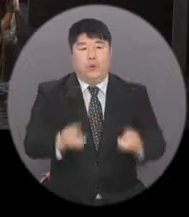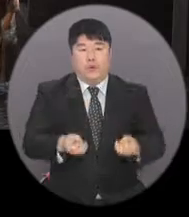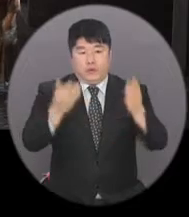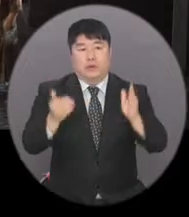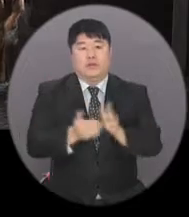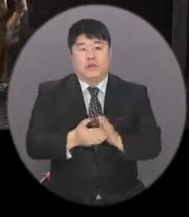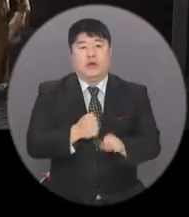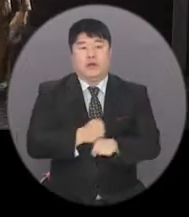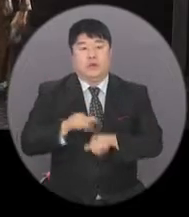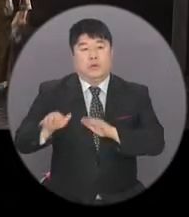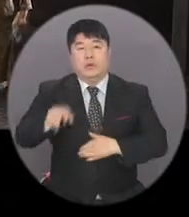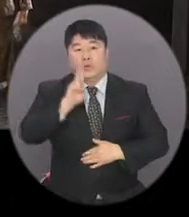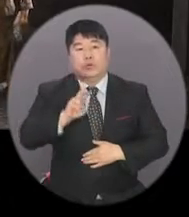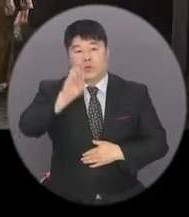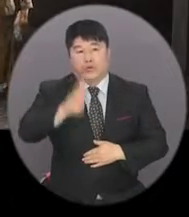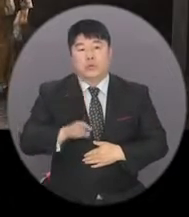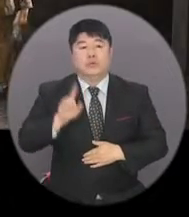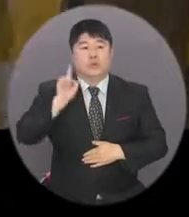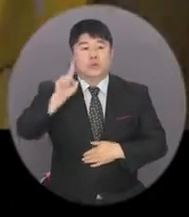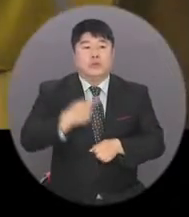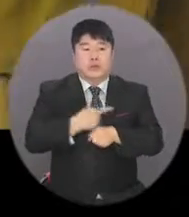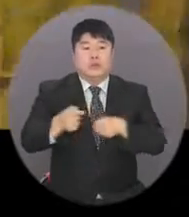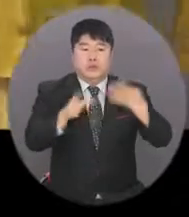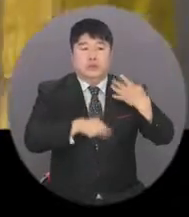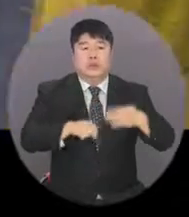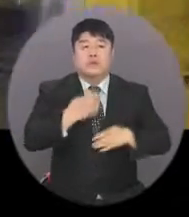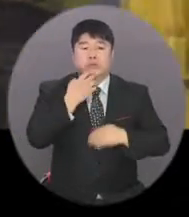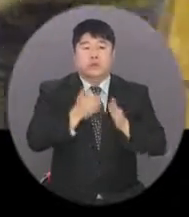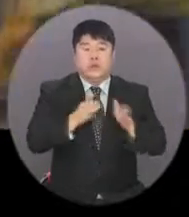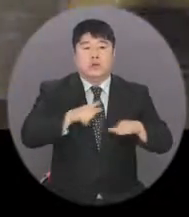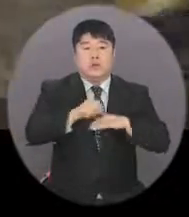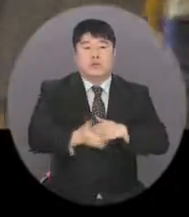뮤지컬 광주는 내년 4월 서울을 시작으로 지방 공연을 이어갈 예정입니다.